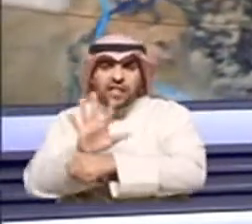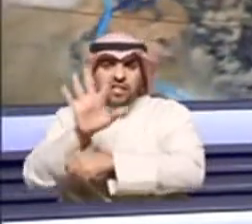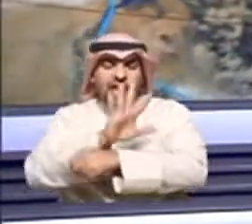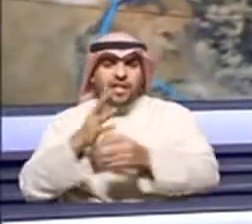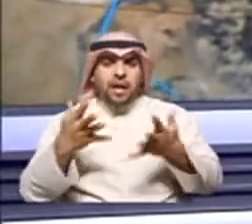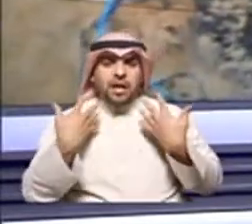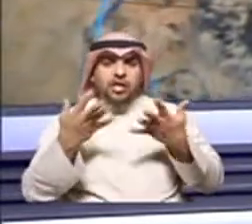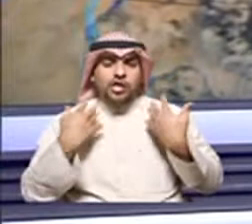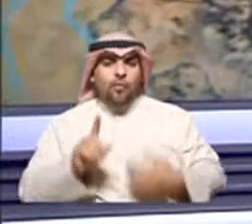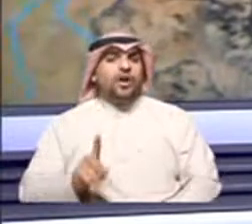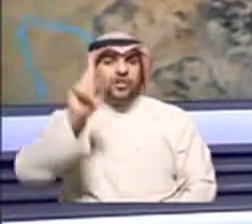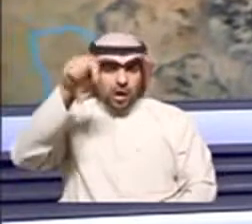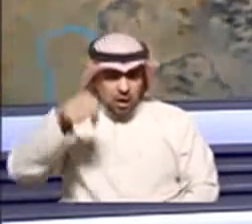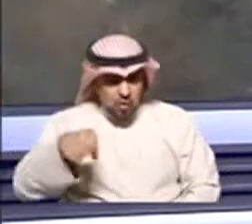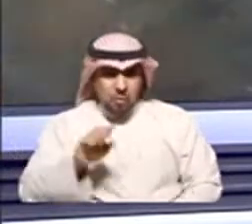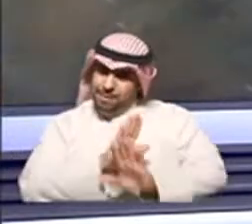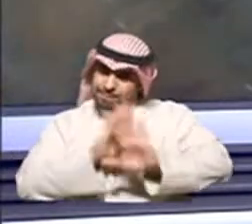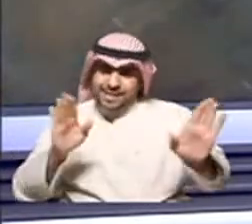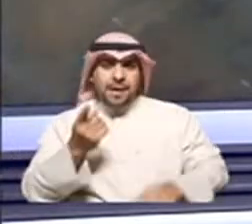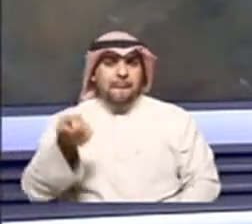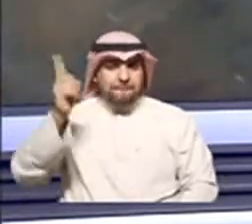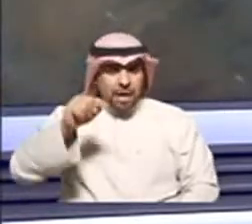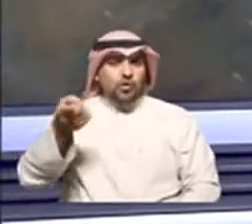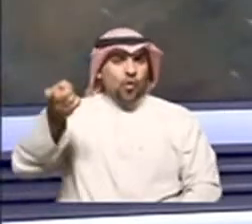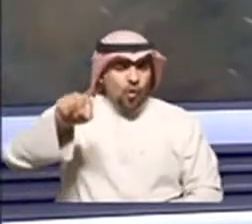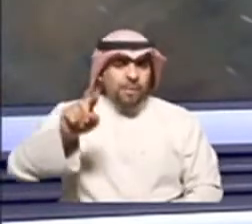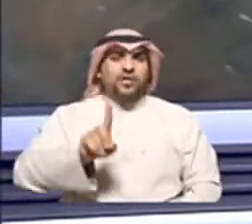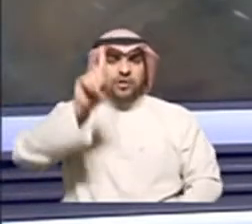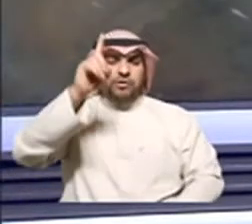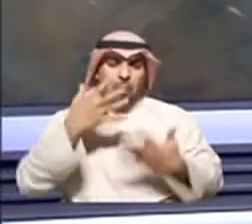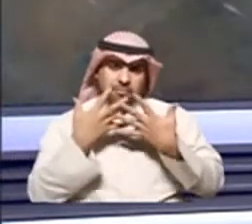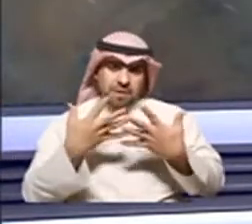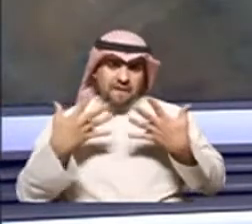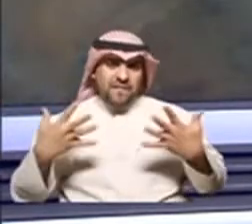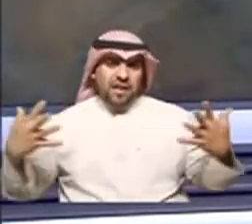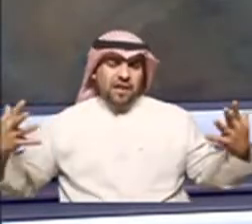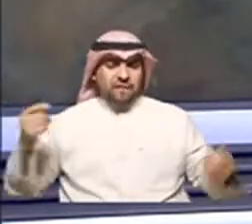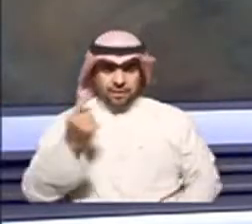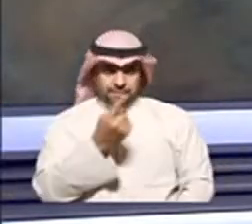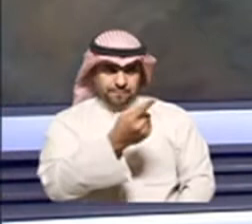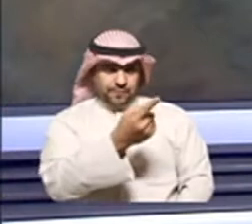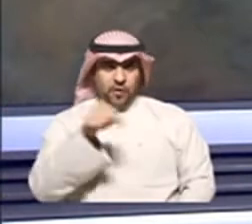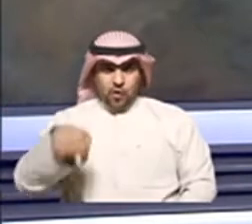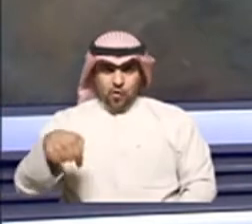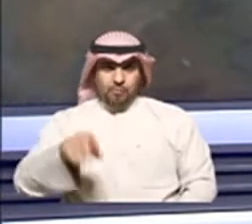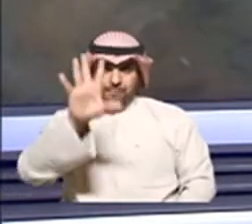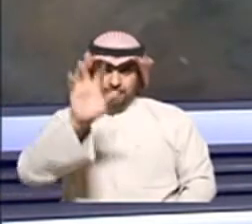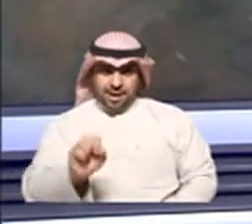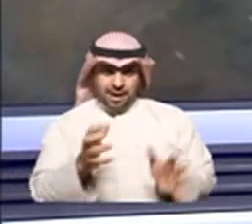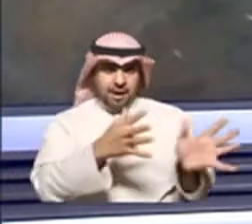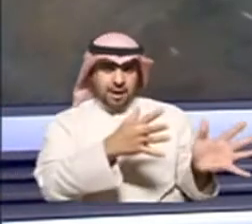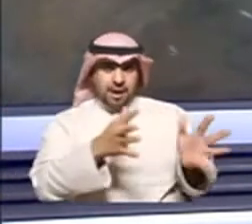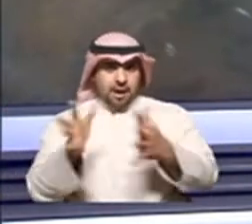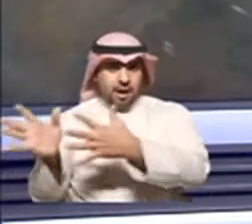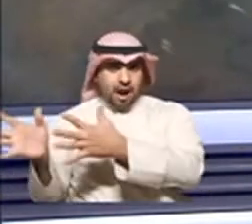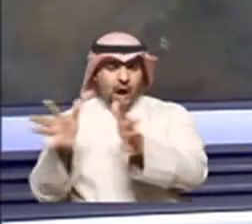لكن بإذن الله راح يتراجع هذا التأثير خلال الأيام القادمة، وراح نتعرف عليه بإذن الله بنشراتنا القادمة. مساء اليوم الرياح راح تكون متقلبة الاتجاه إلى كوس، سرعتها